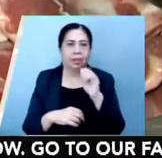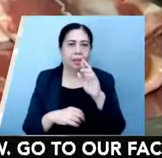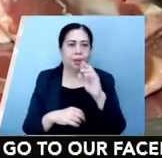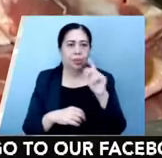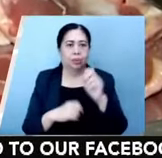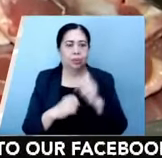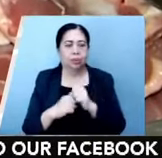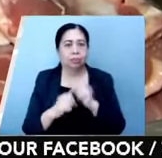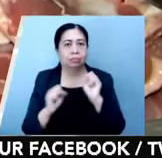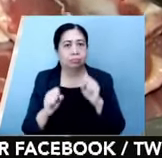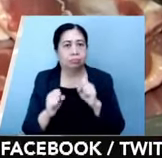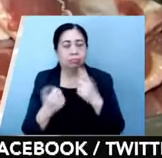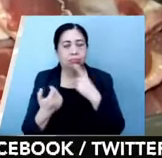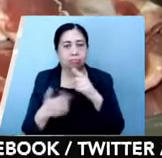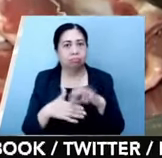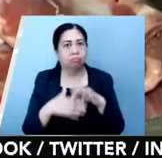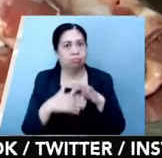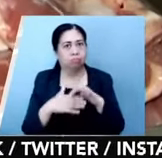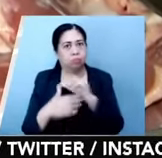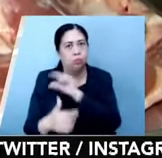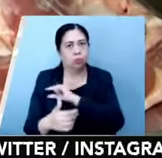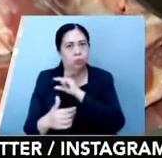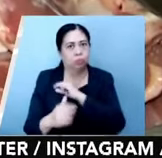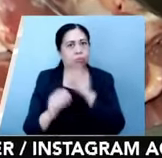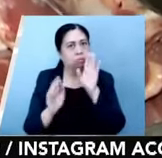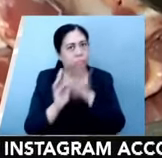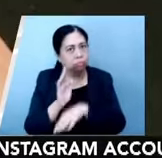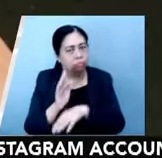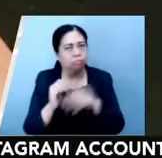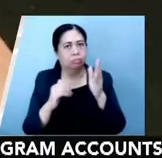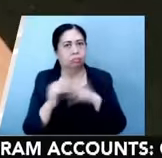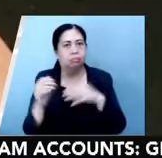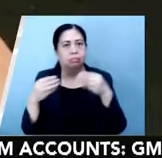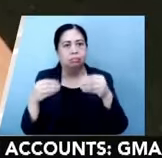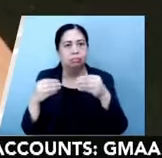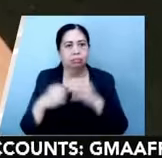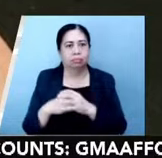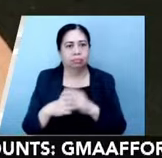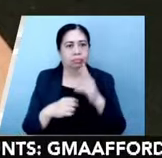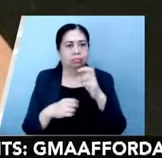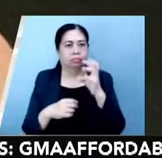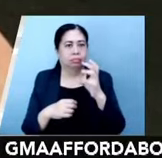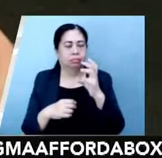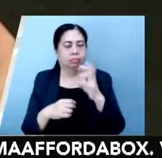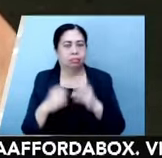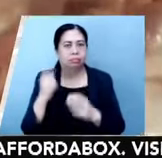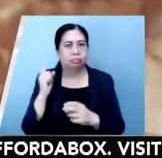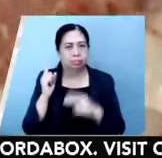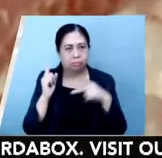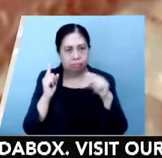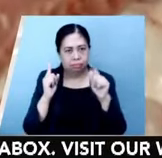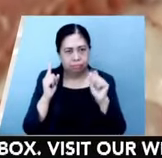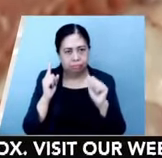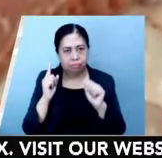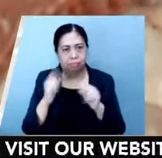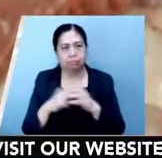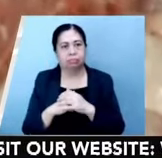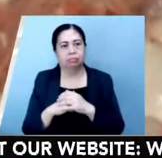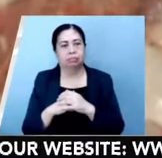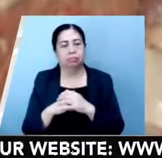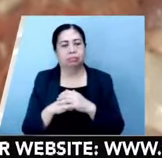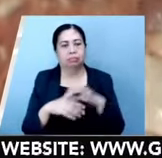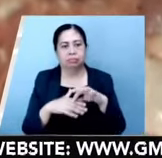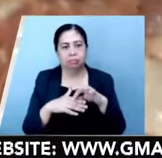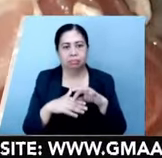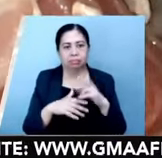premium na karne na mas mababa ang presyo kaysa sa palengke. 260 pesos kada kilo ng pata, 310 pesos kada kilo ng karne,